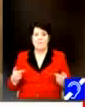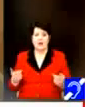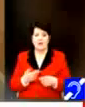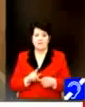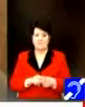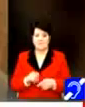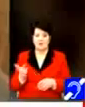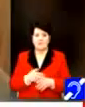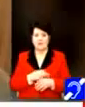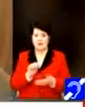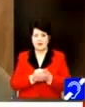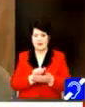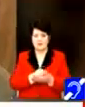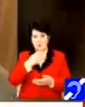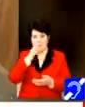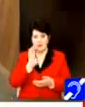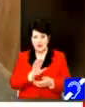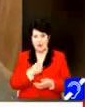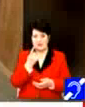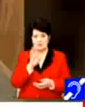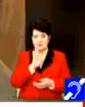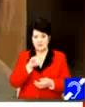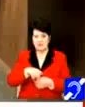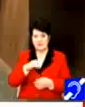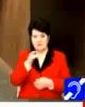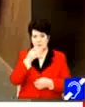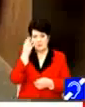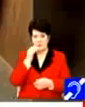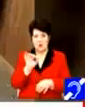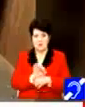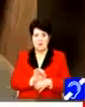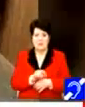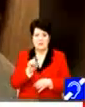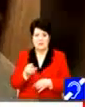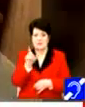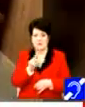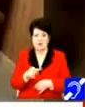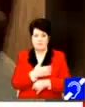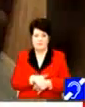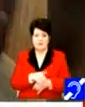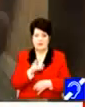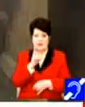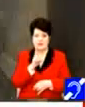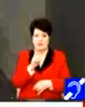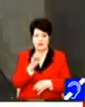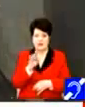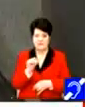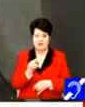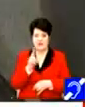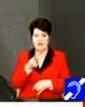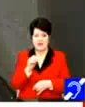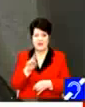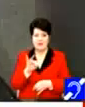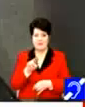afla șoferul, cetățean al Bulgariei și o pasageră din Republica Moldova, a fost oprit de patrula mobilă pe traseul Criva-Lipcani. Polițiștii au găsit